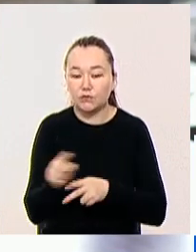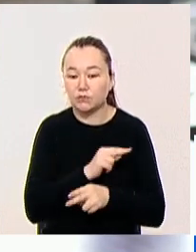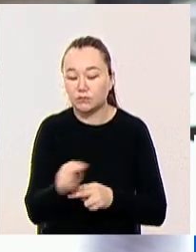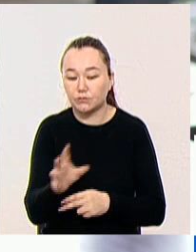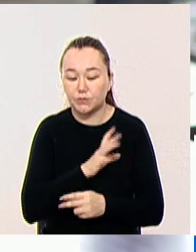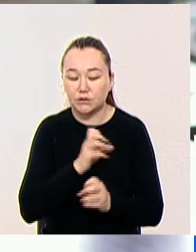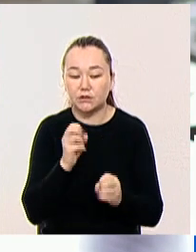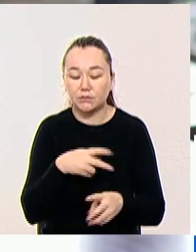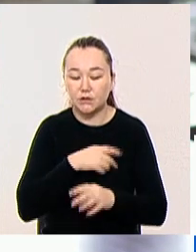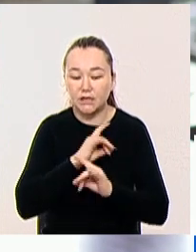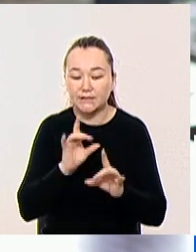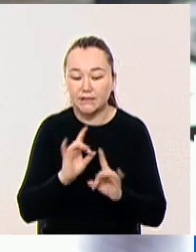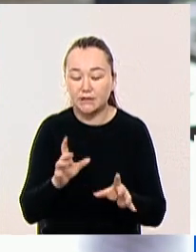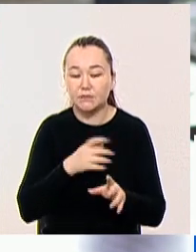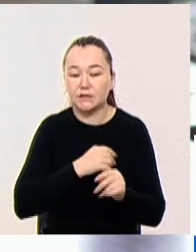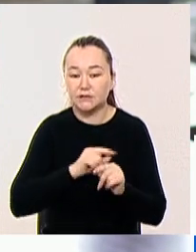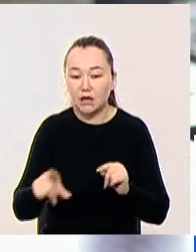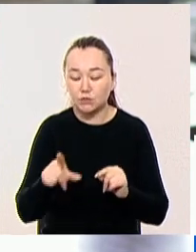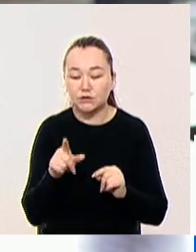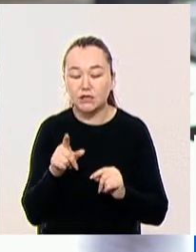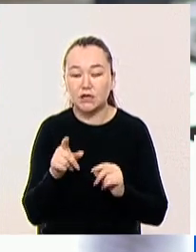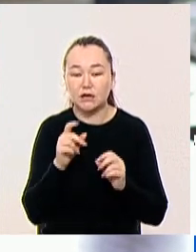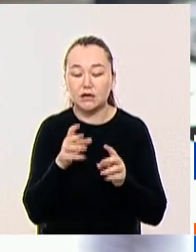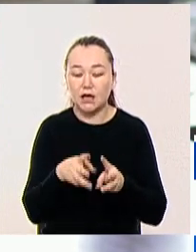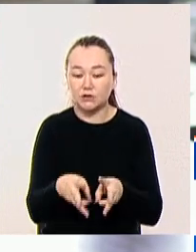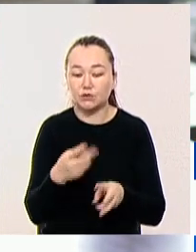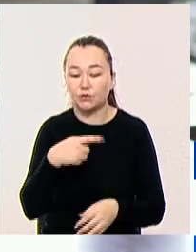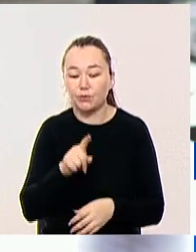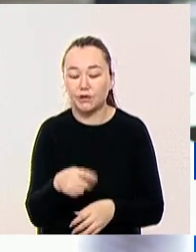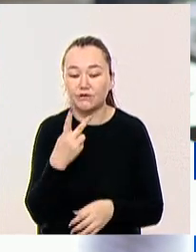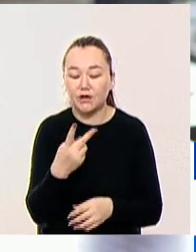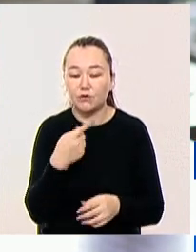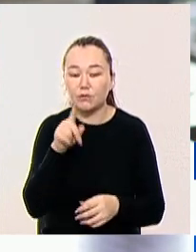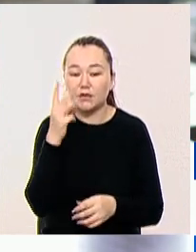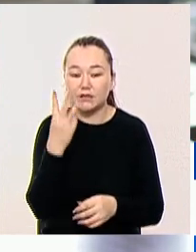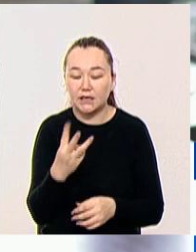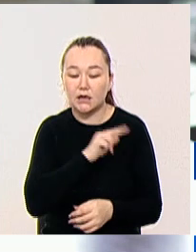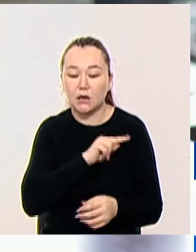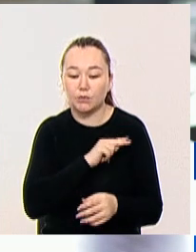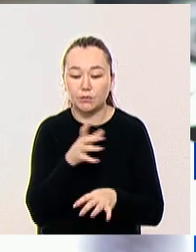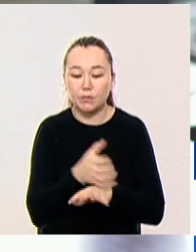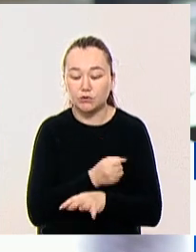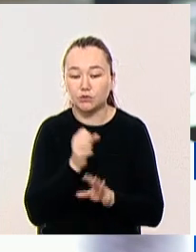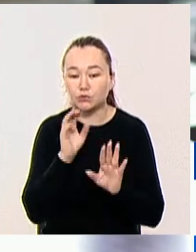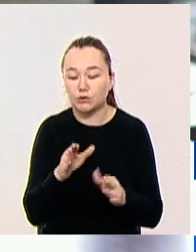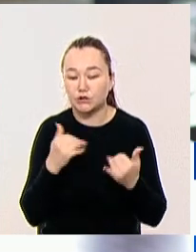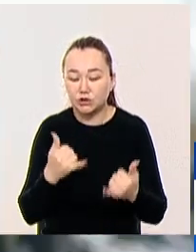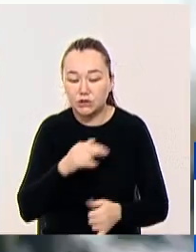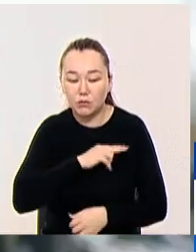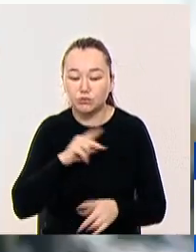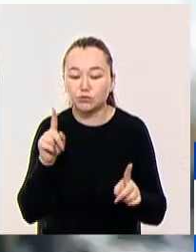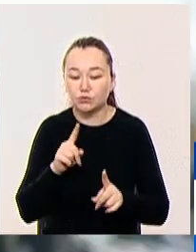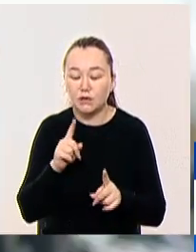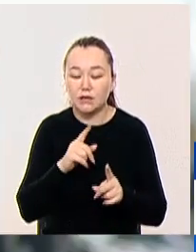говорили, мы запустили котел номер 2, котел номер 3 в работу. Сейчас работаем над тем,